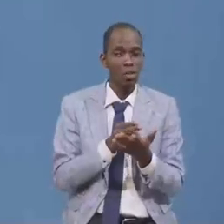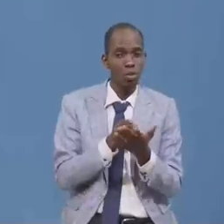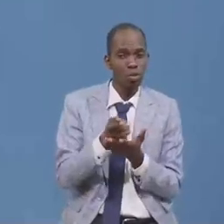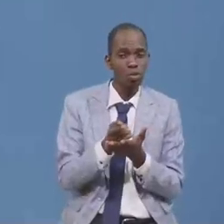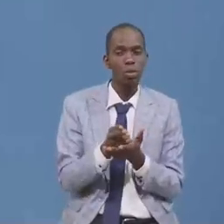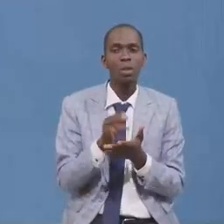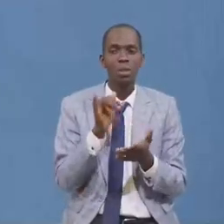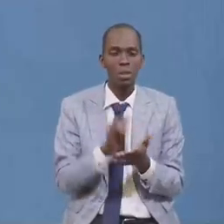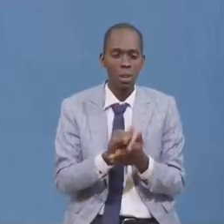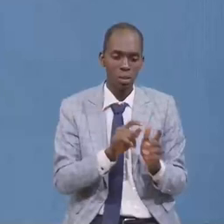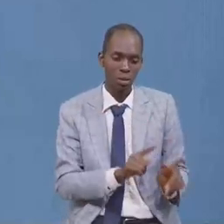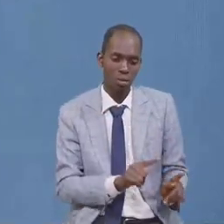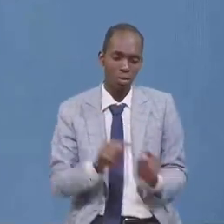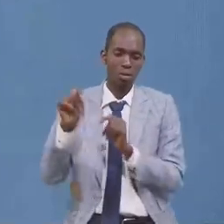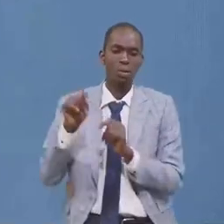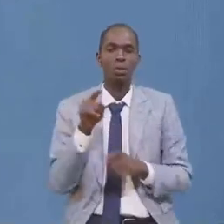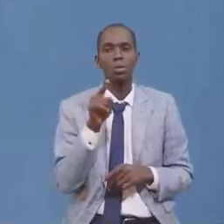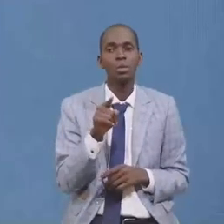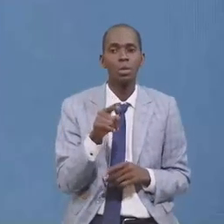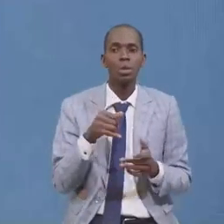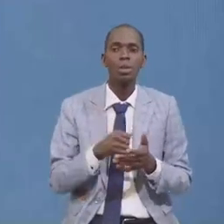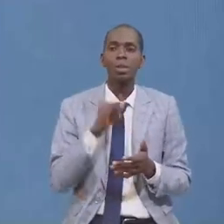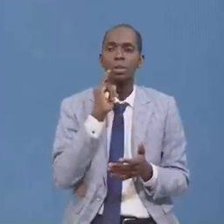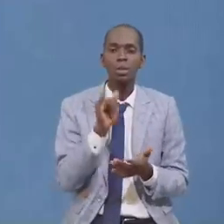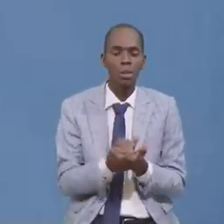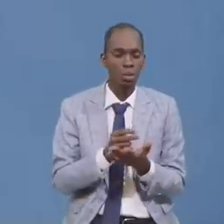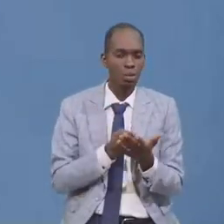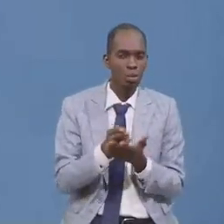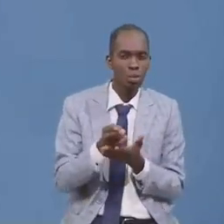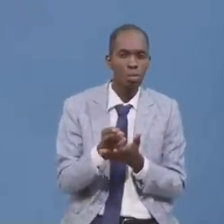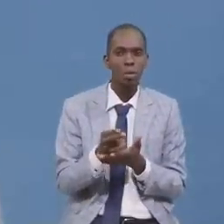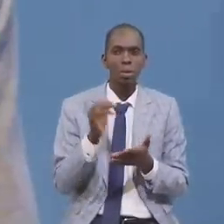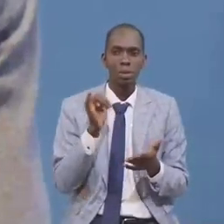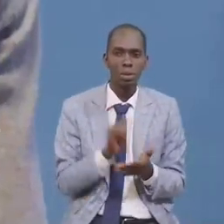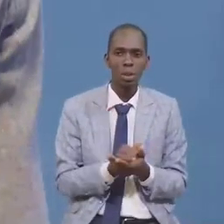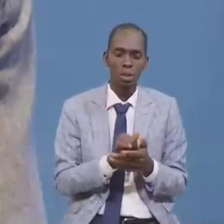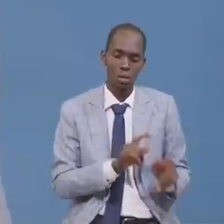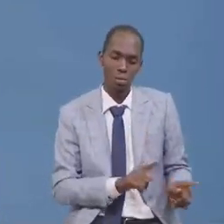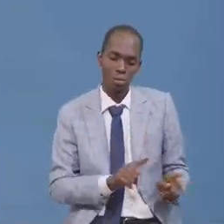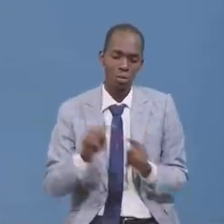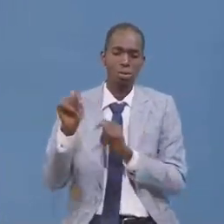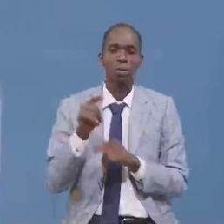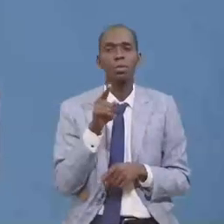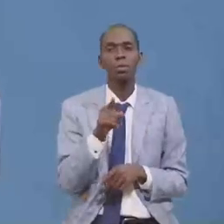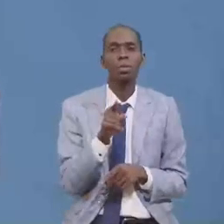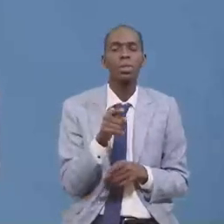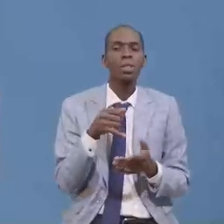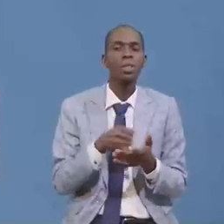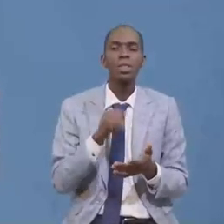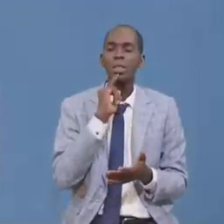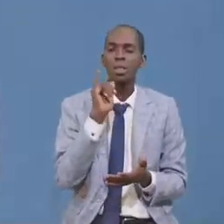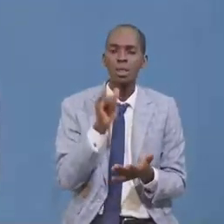qui te transforme. C'est cette vérité qui te transporte. C'est cette